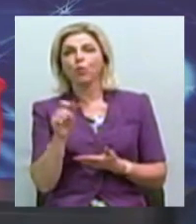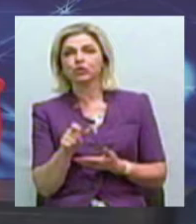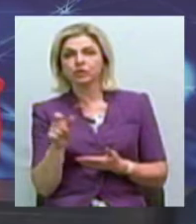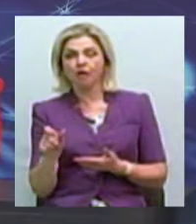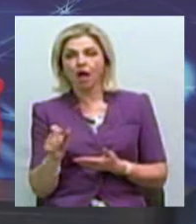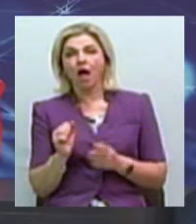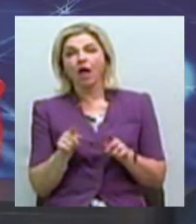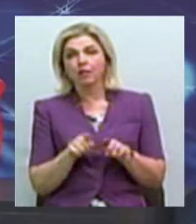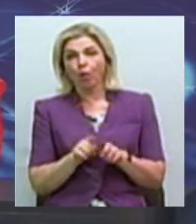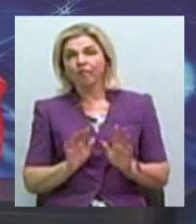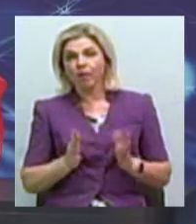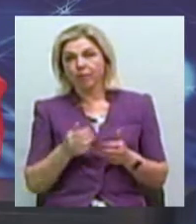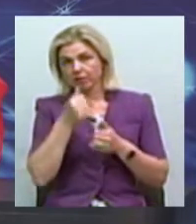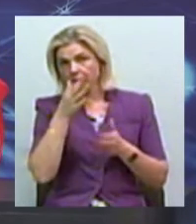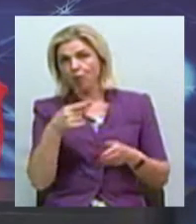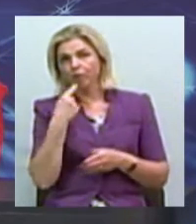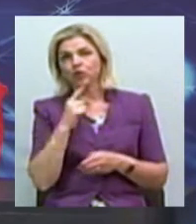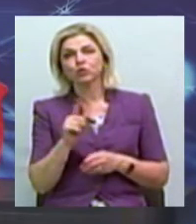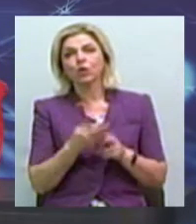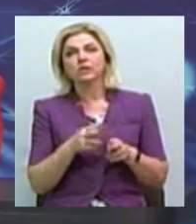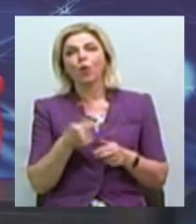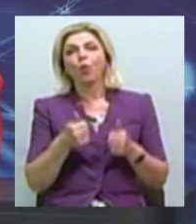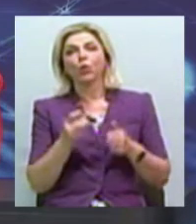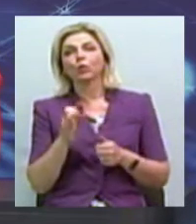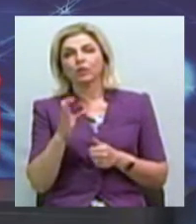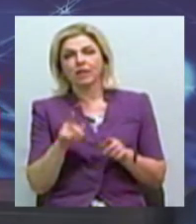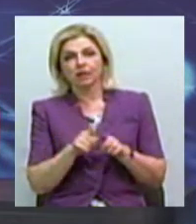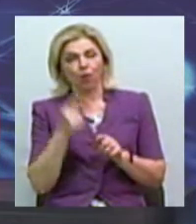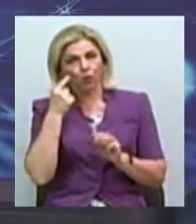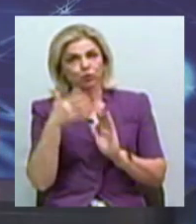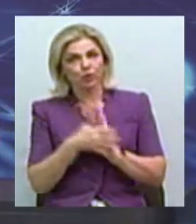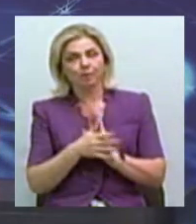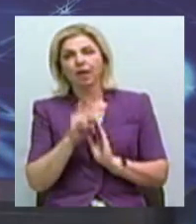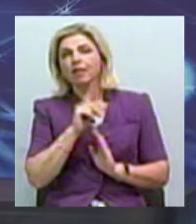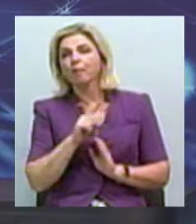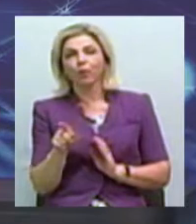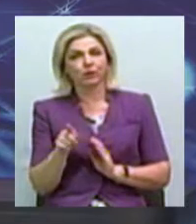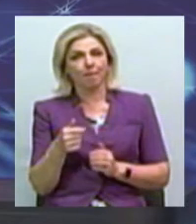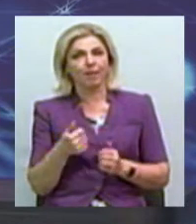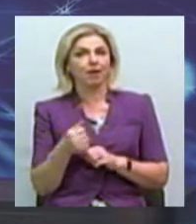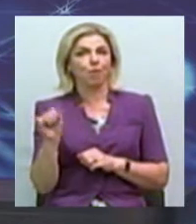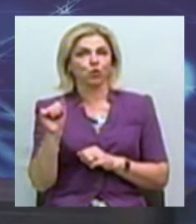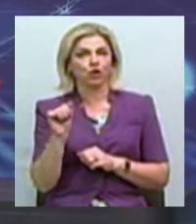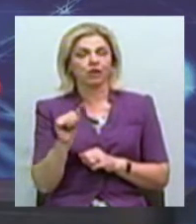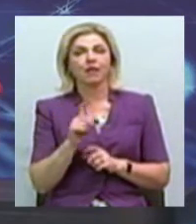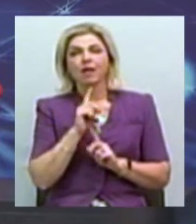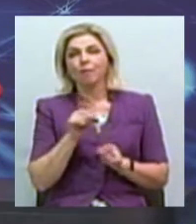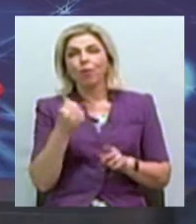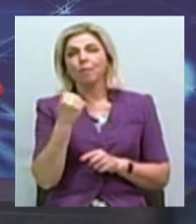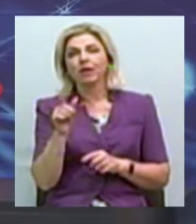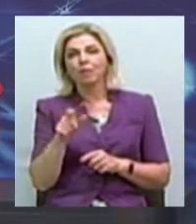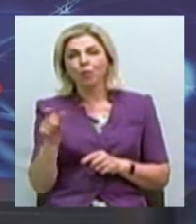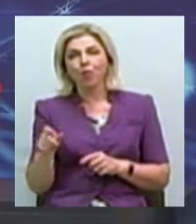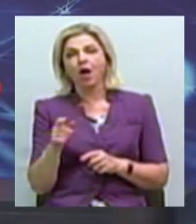даному випадку не можна говорити, що це конкурс в такому розумінні. Тобто не буде переможених, переможців, не буде